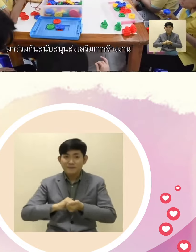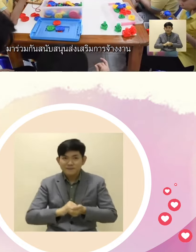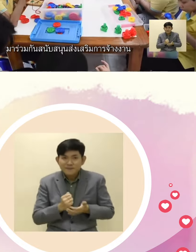มารวมกันสนบถนุนส่งเสริมการจ้างงานกับทางสมาคมผู้ปกรองคนที่การทสตุปัญาแหงประเทศไย